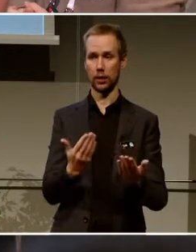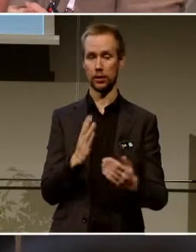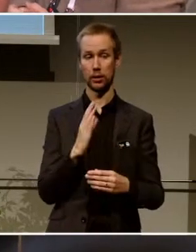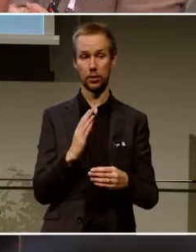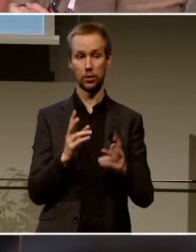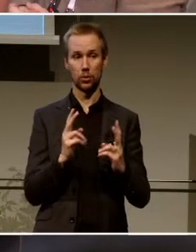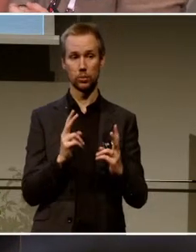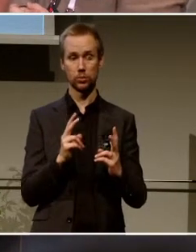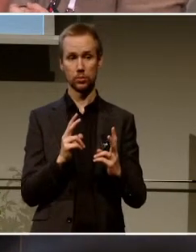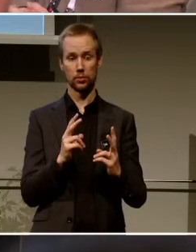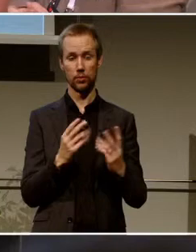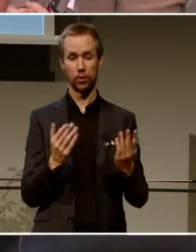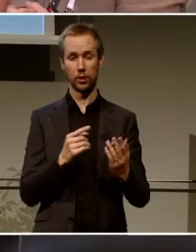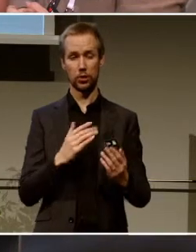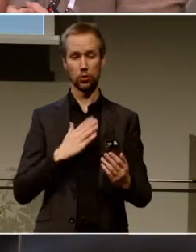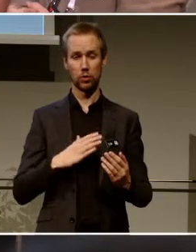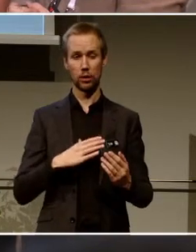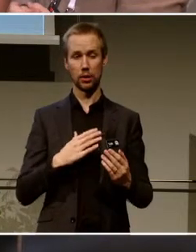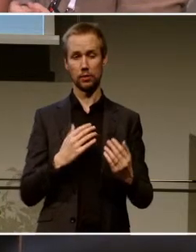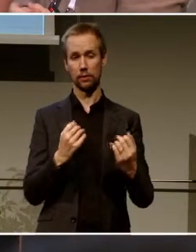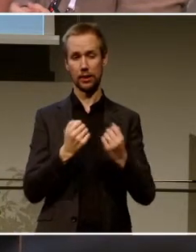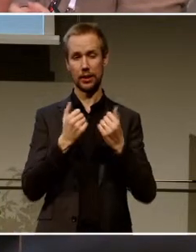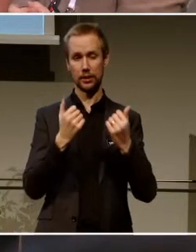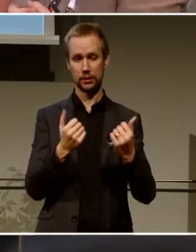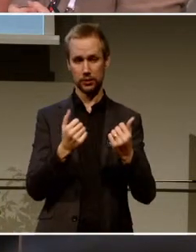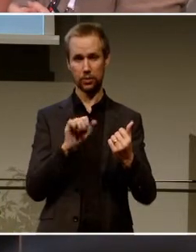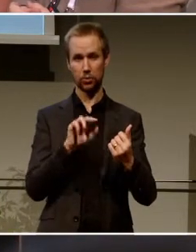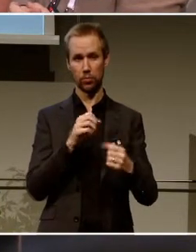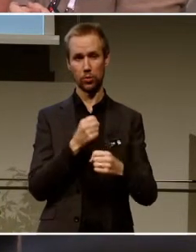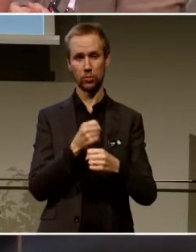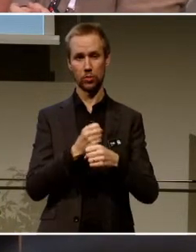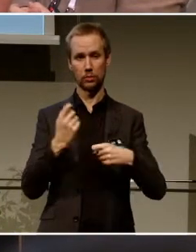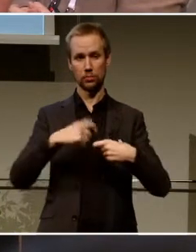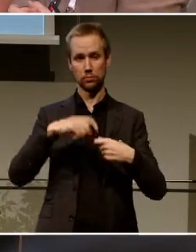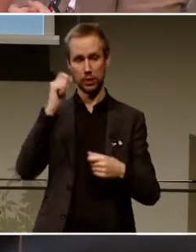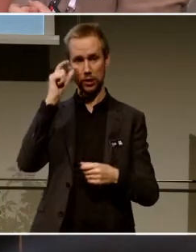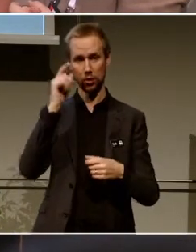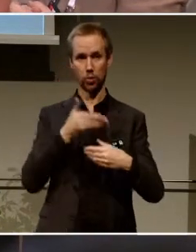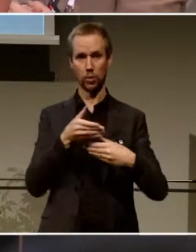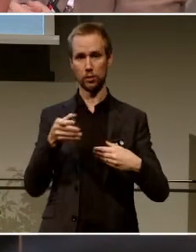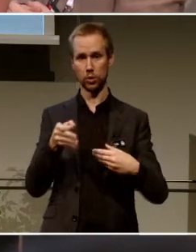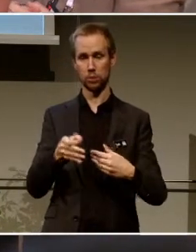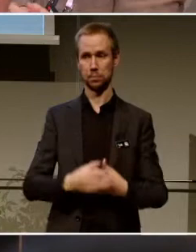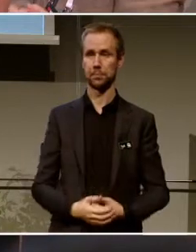Vad tycker ni är viktigast att tänka på när man jobbar specifikt med det här digitala utanförskapet?